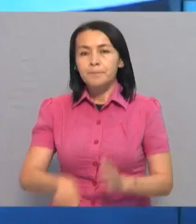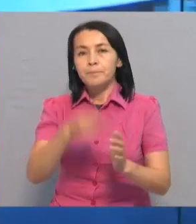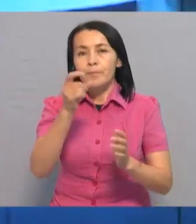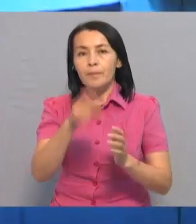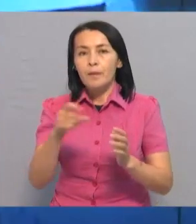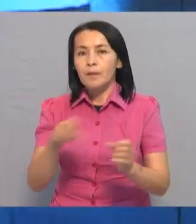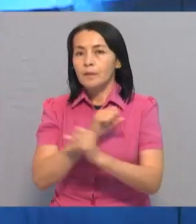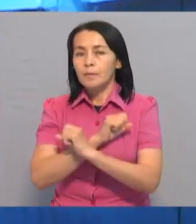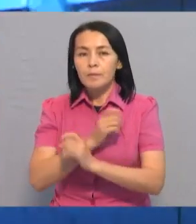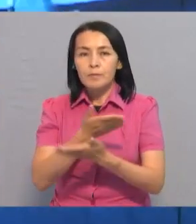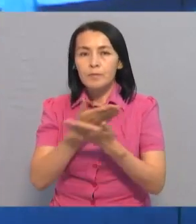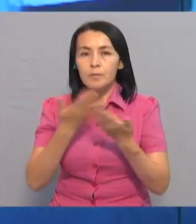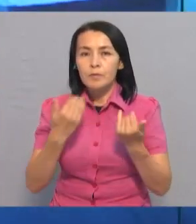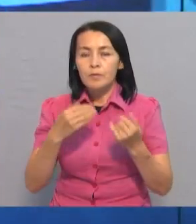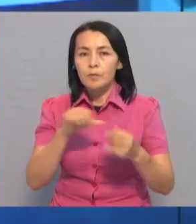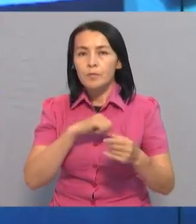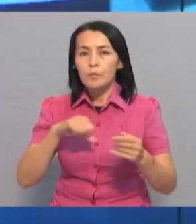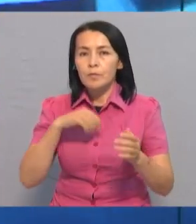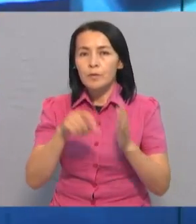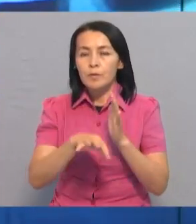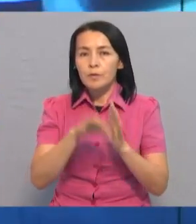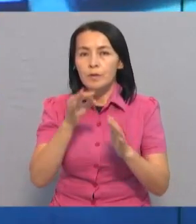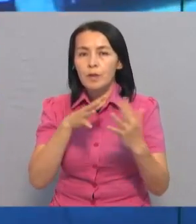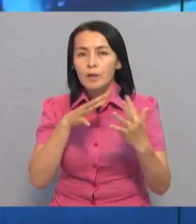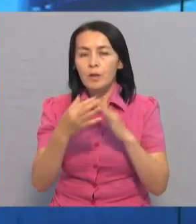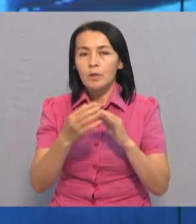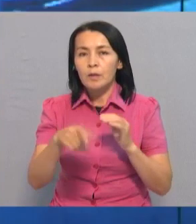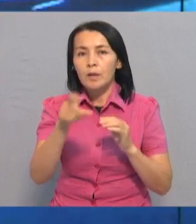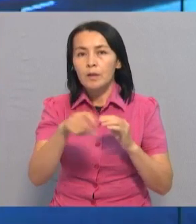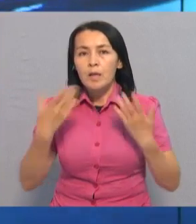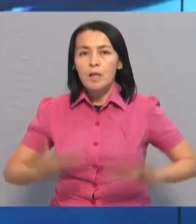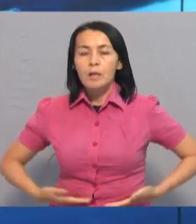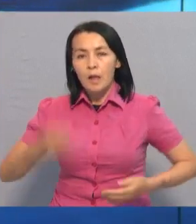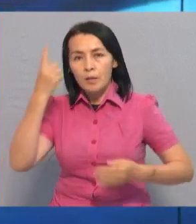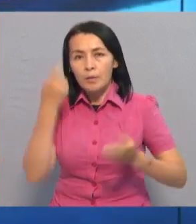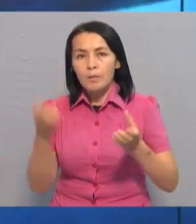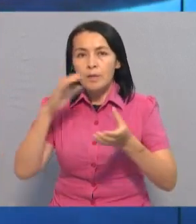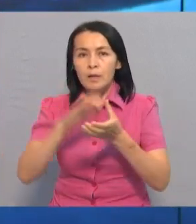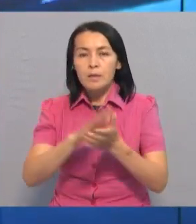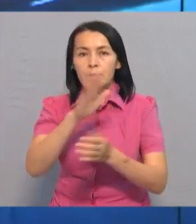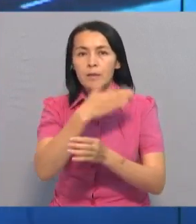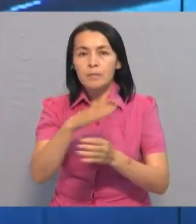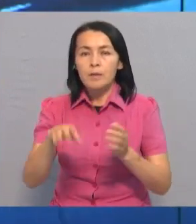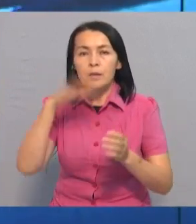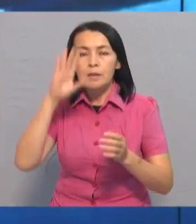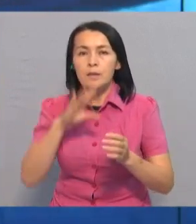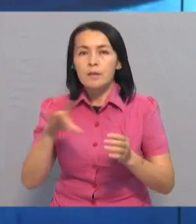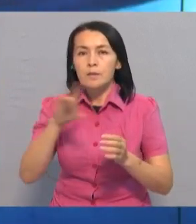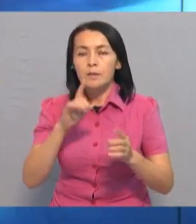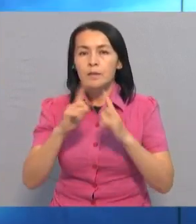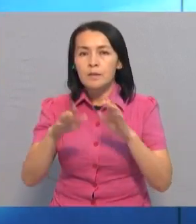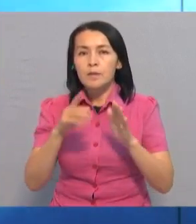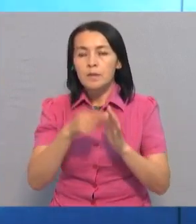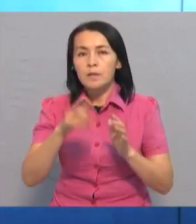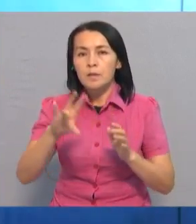Депутаттар демалып жүрген жоқ екен, өздері сайланған аумақтың халық алуақын біліп аралап жүр. Қазақстан Республикасы парламенті сенатының